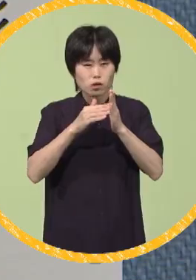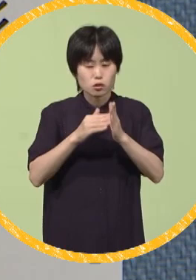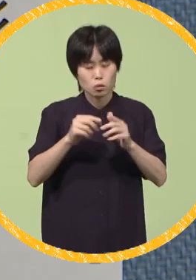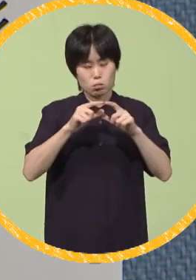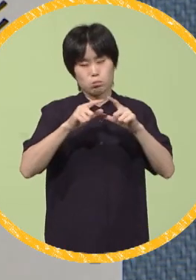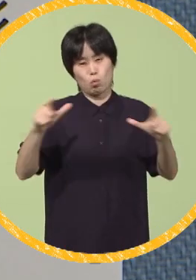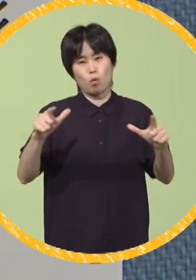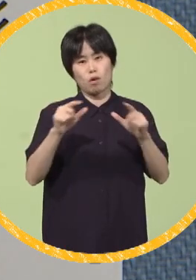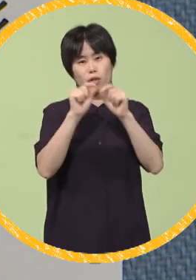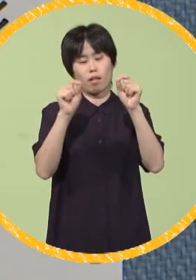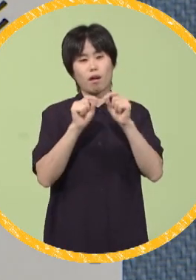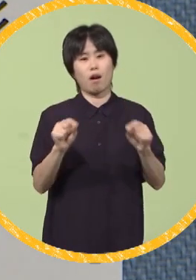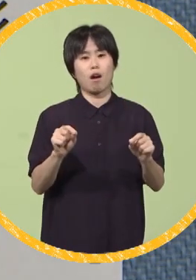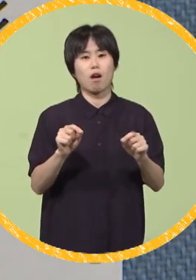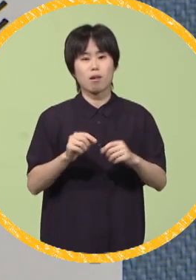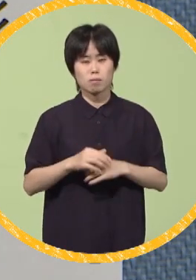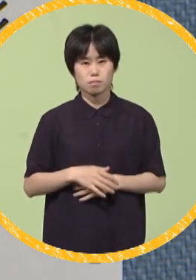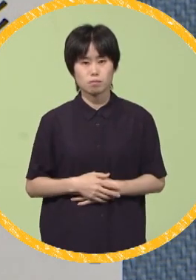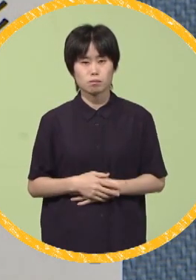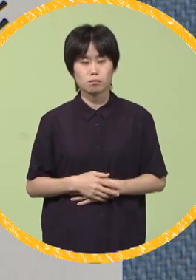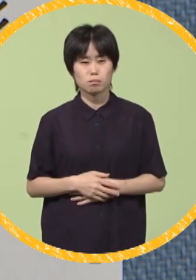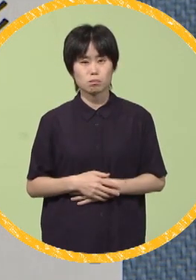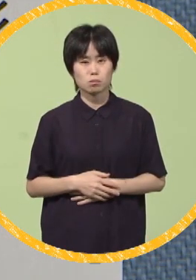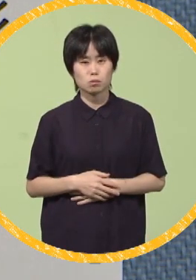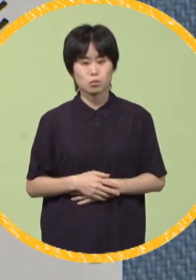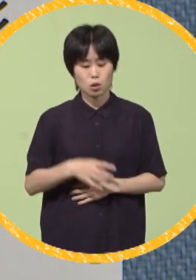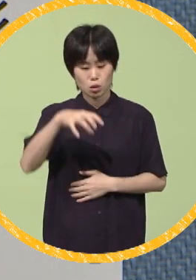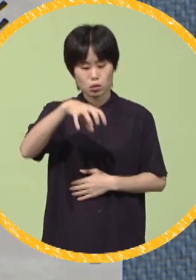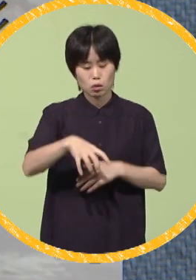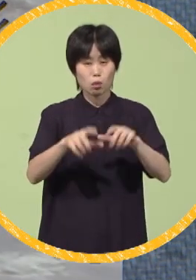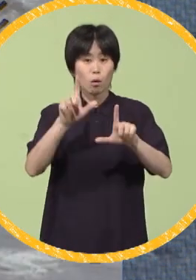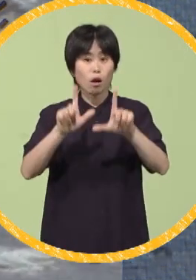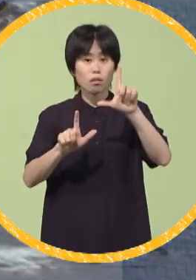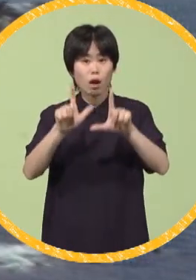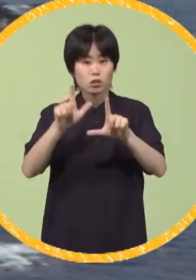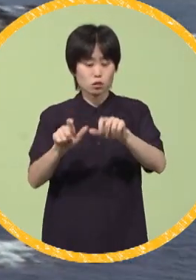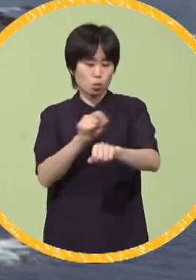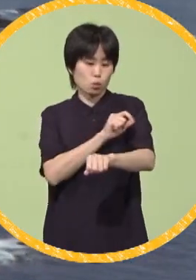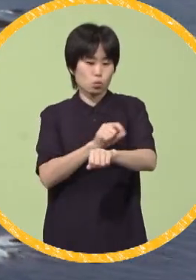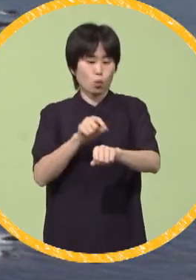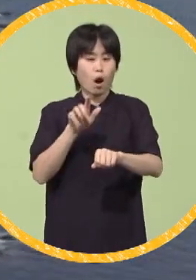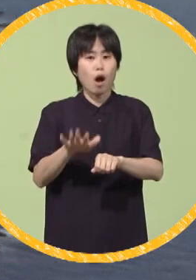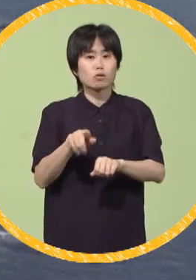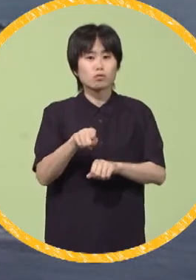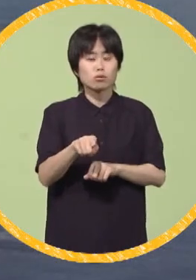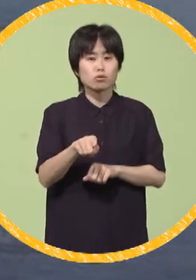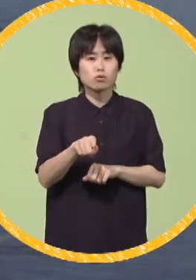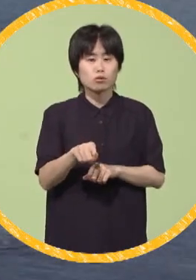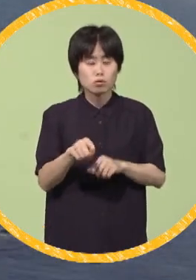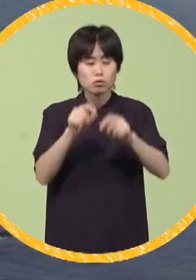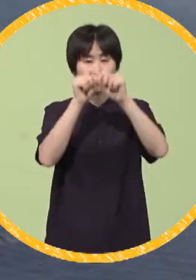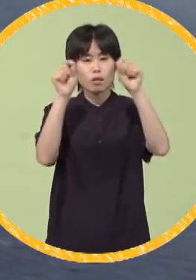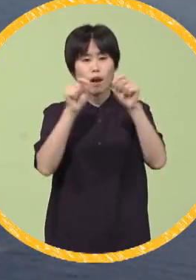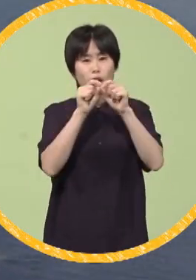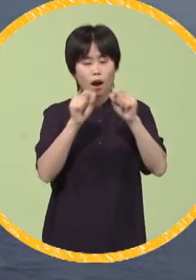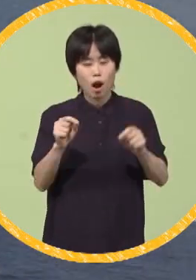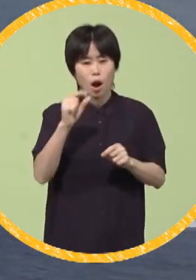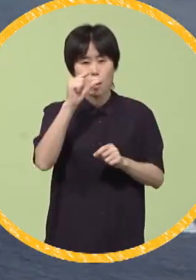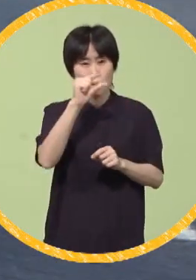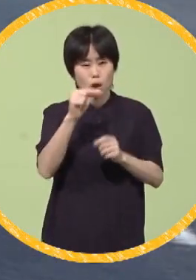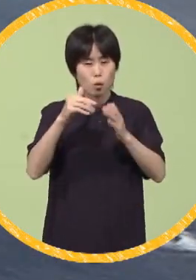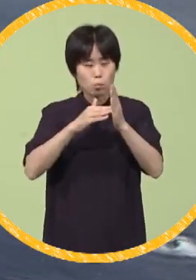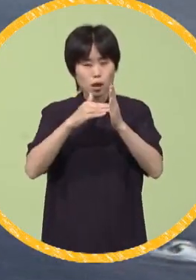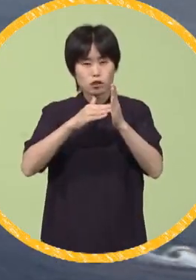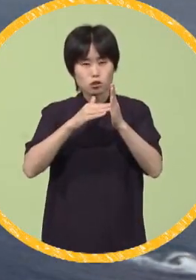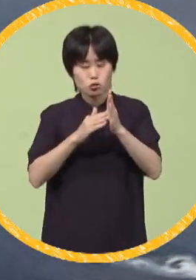りました。非常に特徴的な地形を有しております。この結果からマイクロプラスチックが漂着